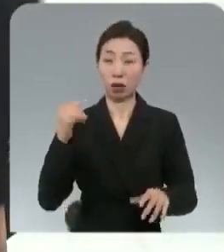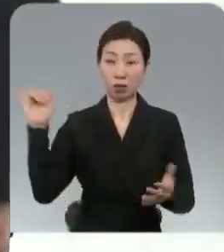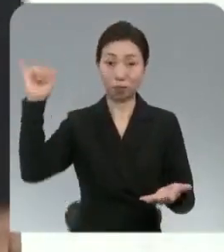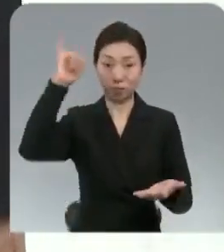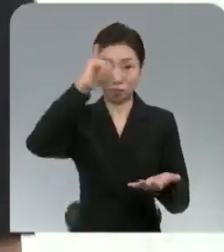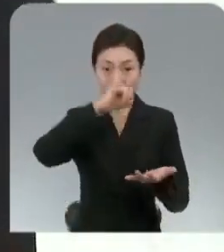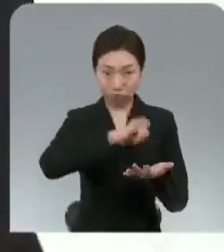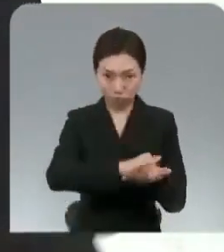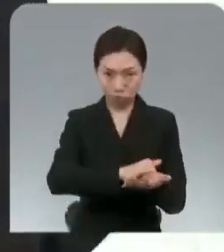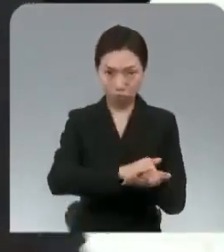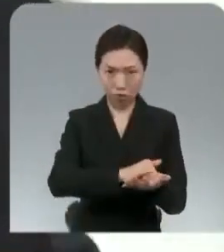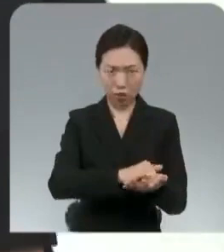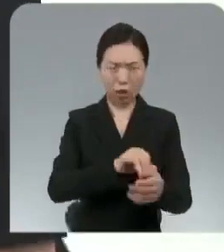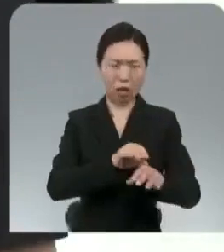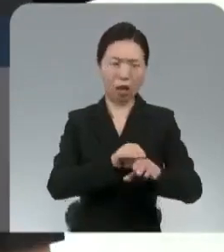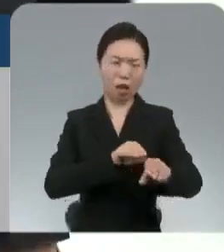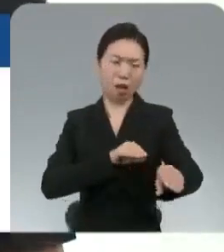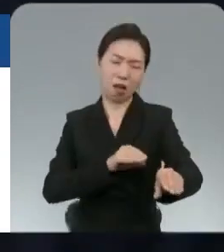언급했습니다.